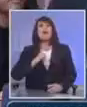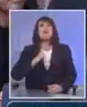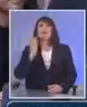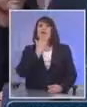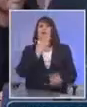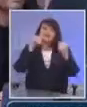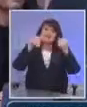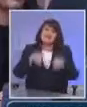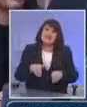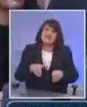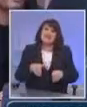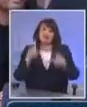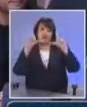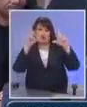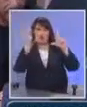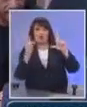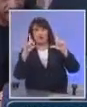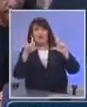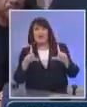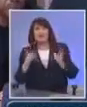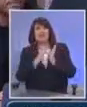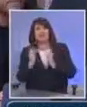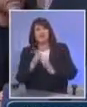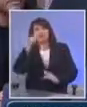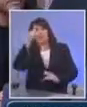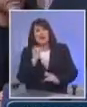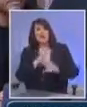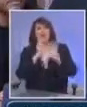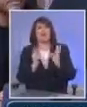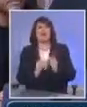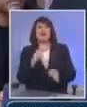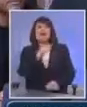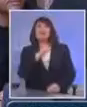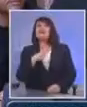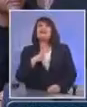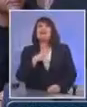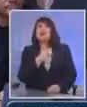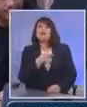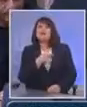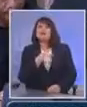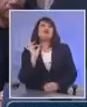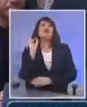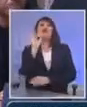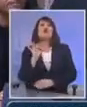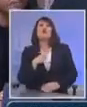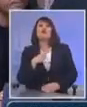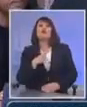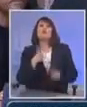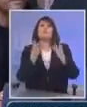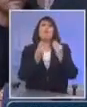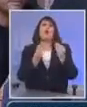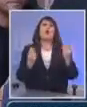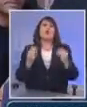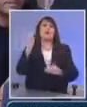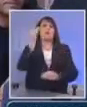τις σέβονται. Τι έχετε σκοπό να κάνετε? Έχετε σκοπό εν ονόματι της